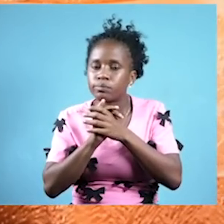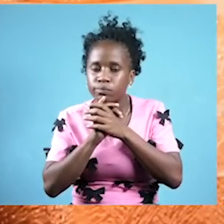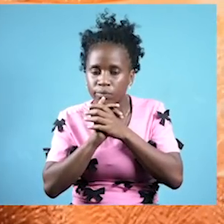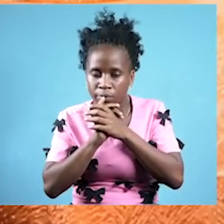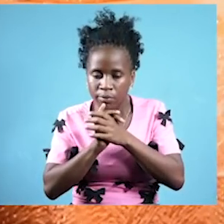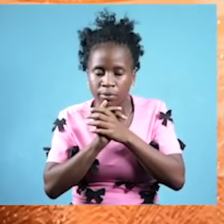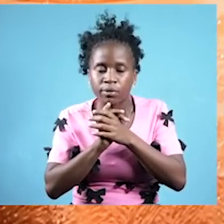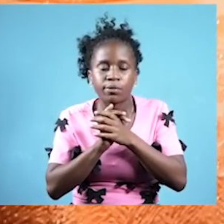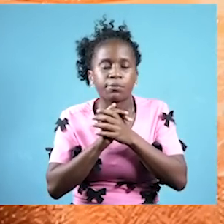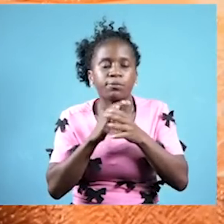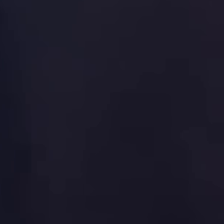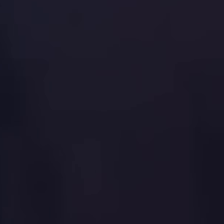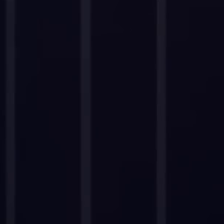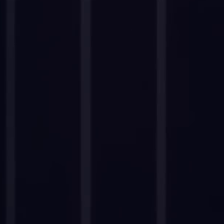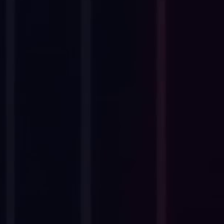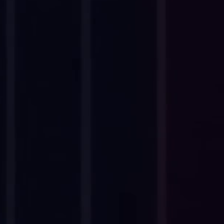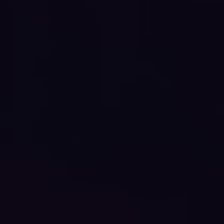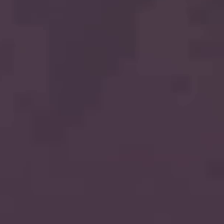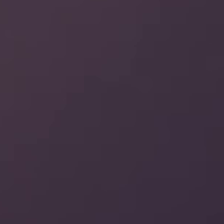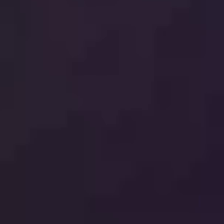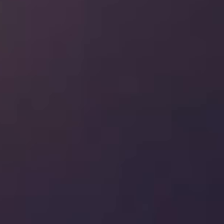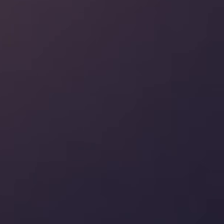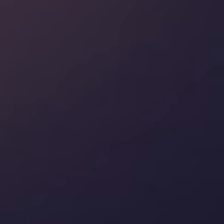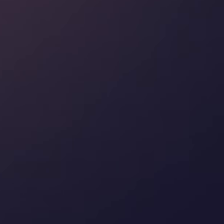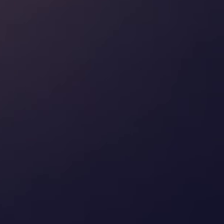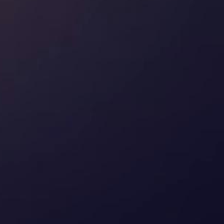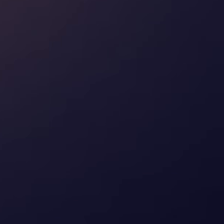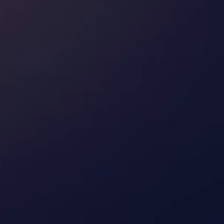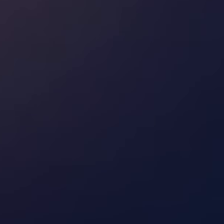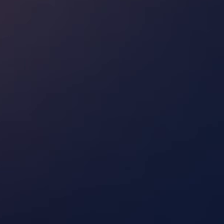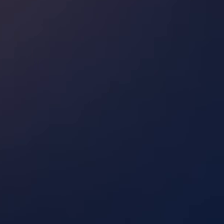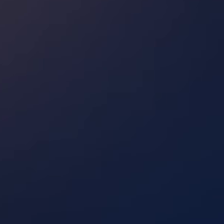asalamu alaikum. Exclusive.